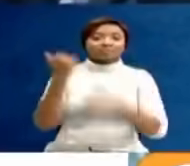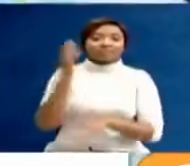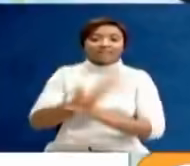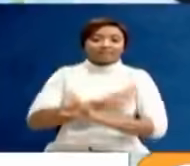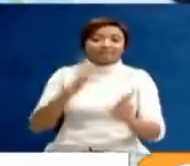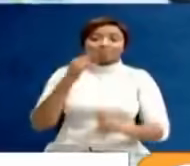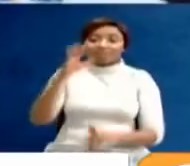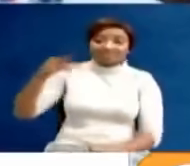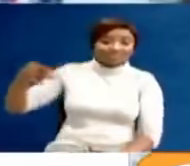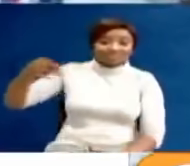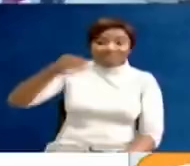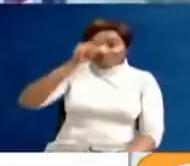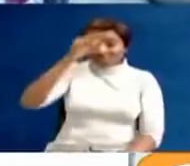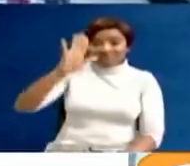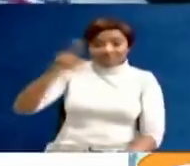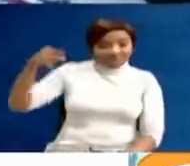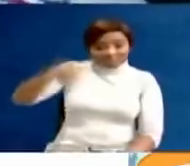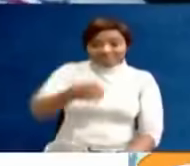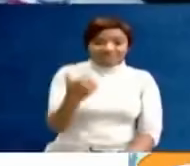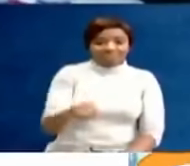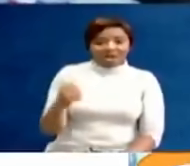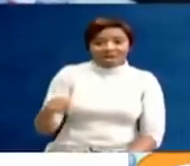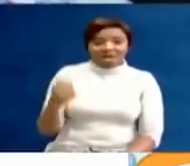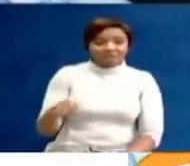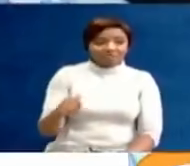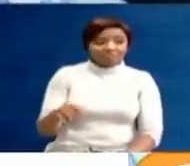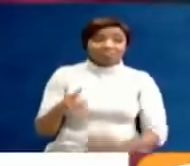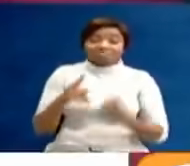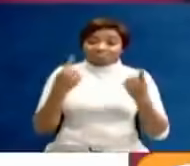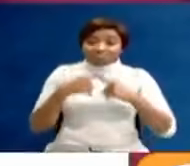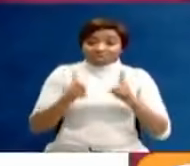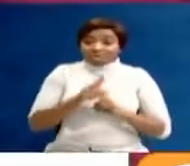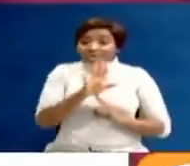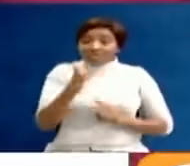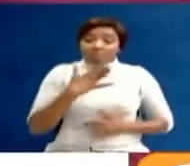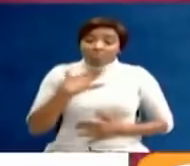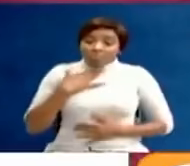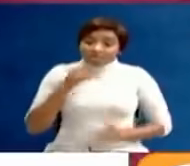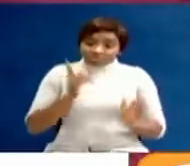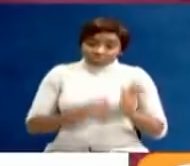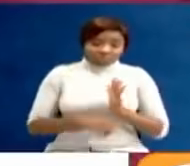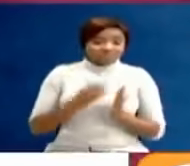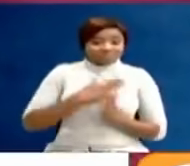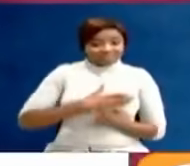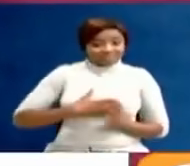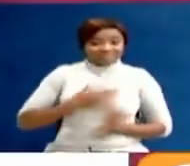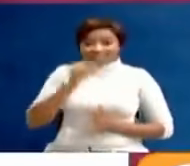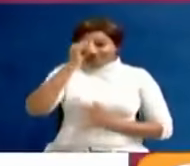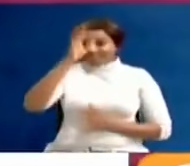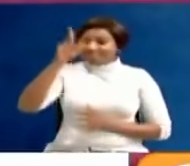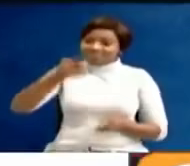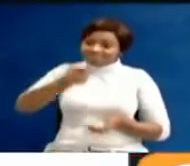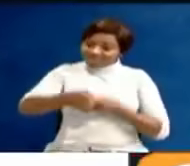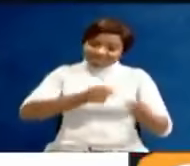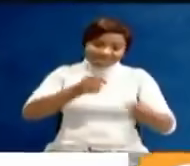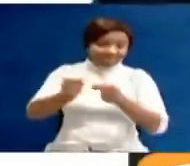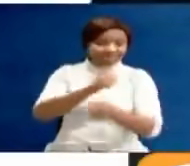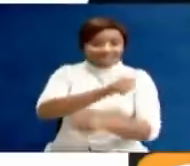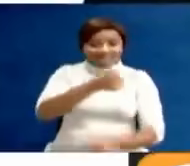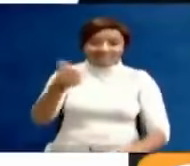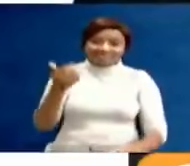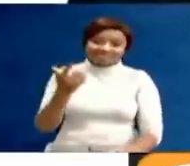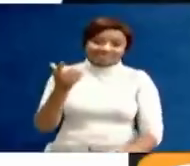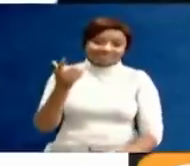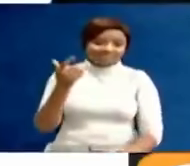Japo Rais mara kadhaa amewataka mawaziri na maafisa wakuu serikalini kulipa madeni ya zamani, bado hawajatekeleza agizo